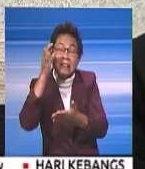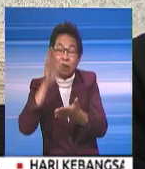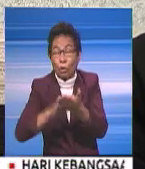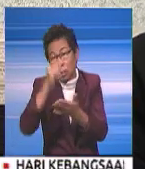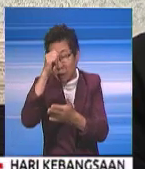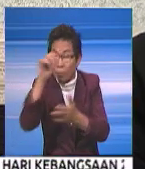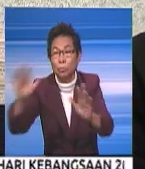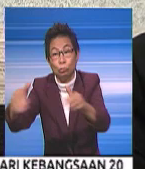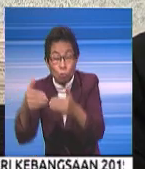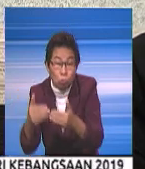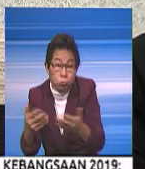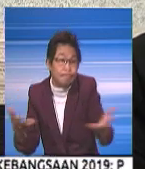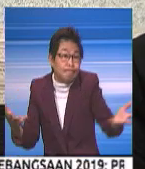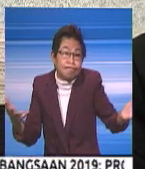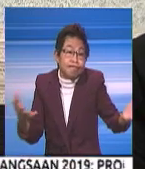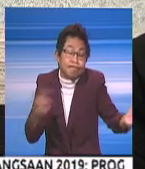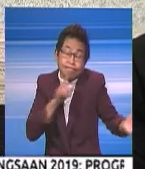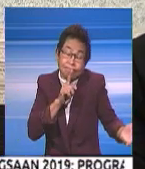sudah tentu